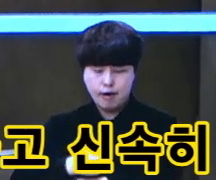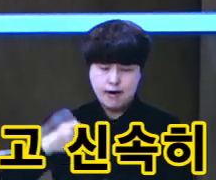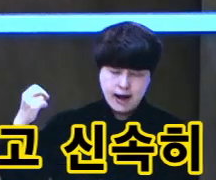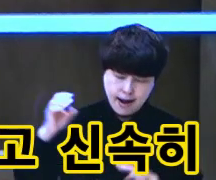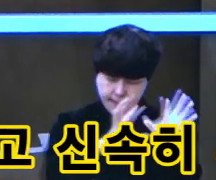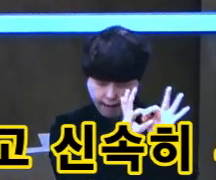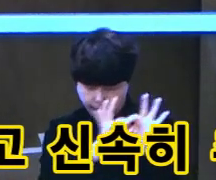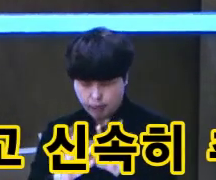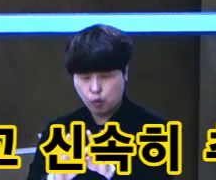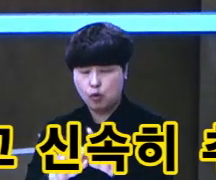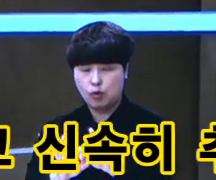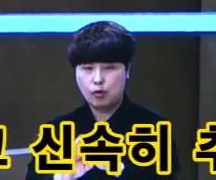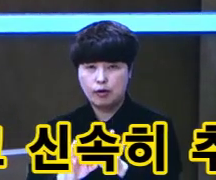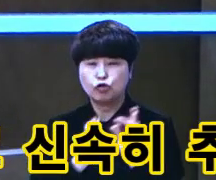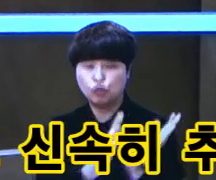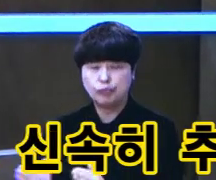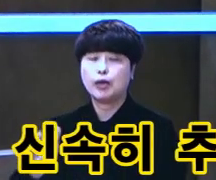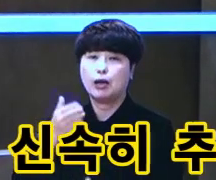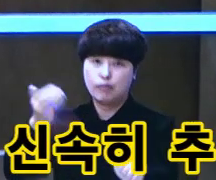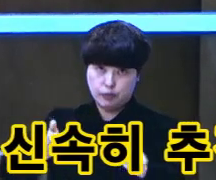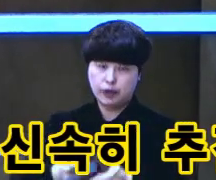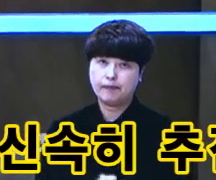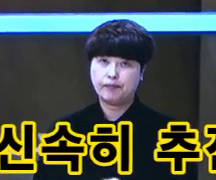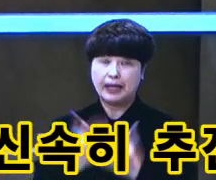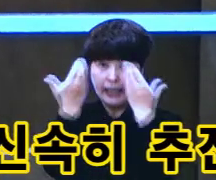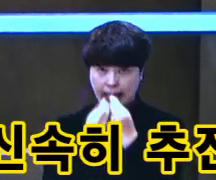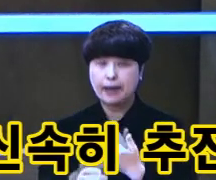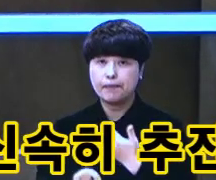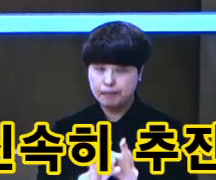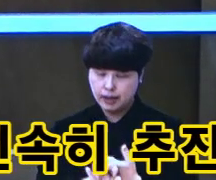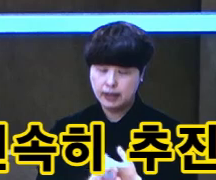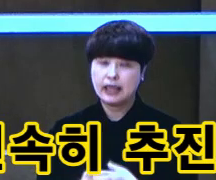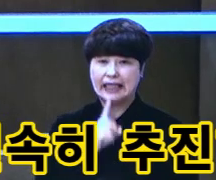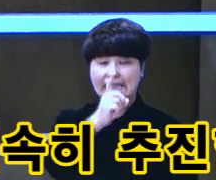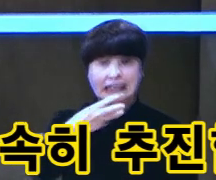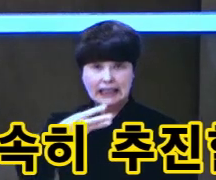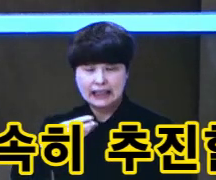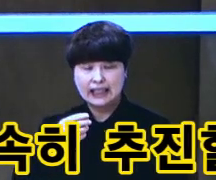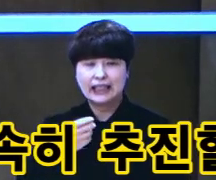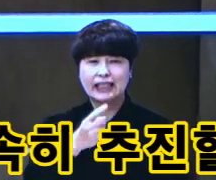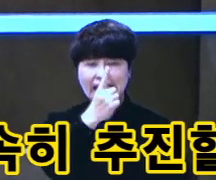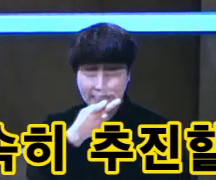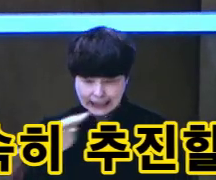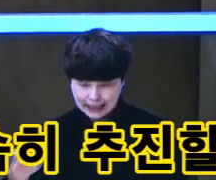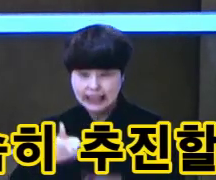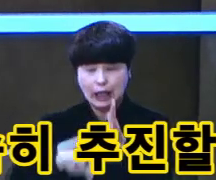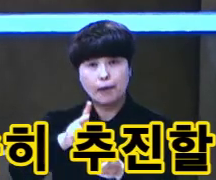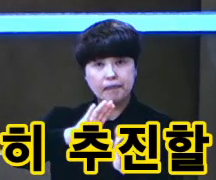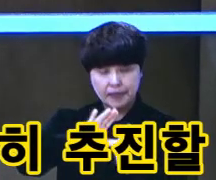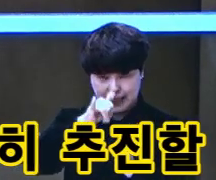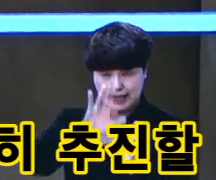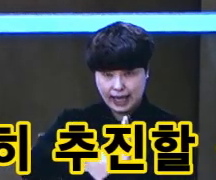바랍니다. 예를 들자면 30여 년 전 울산에 1기 신도시 개발 사업을 할 때도 LH